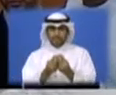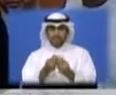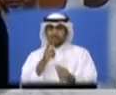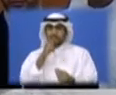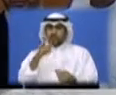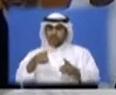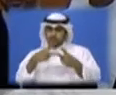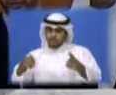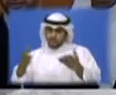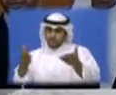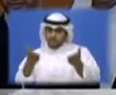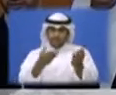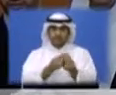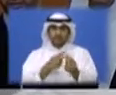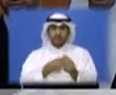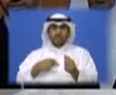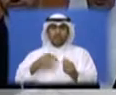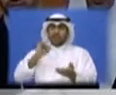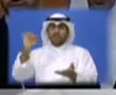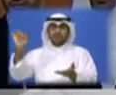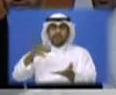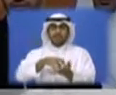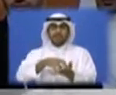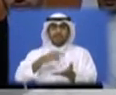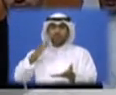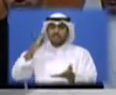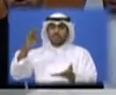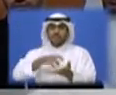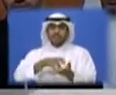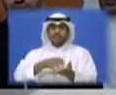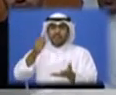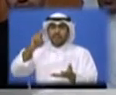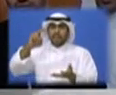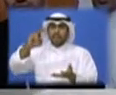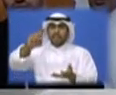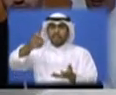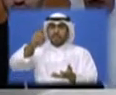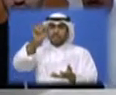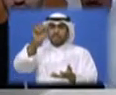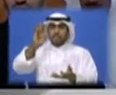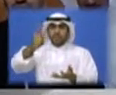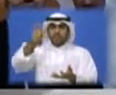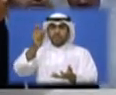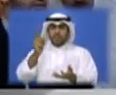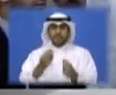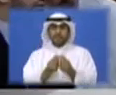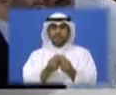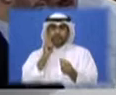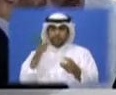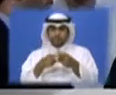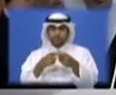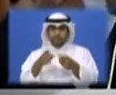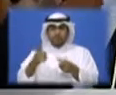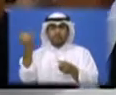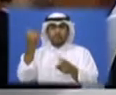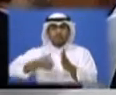وزير الشباب والرياضة في جمهورية أذربيجان. هذا المنتدى الهام ينظم